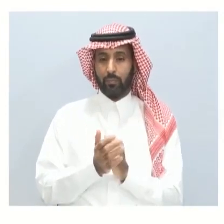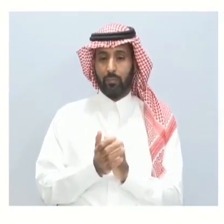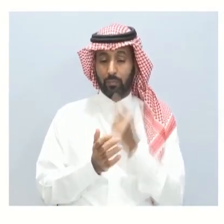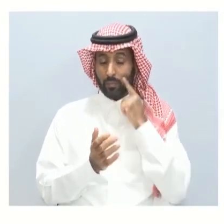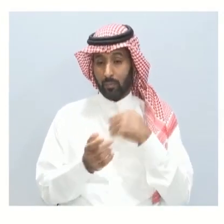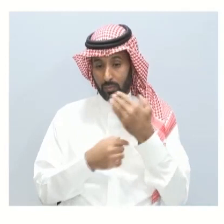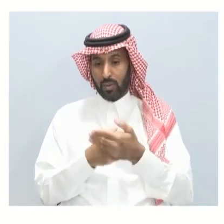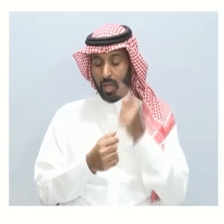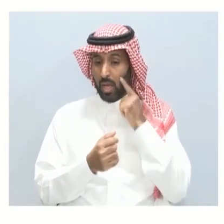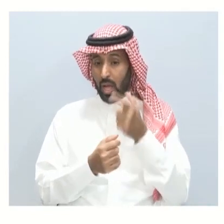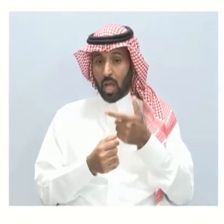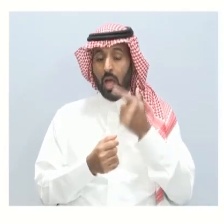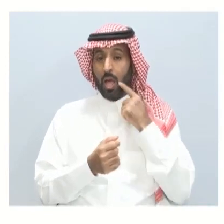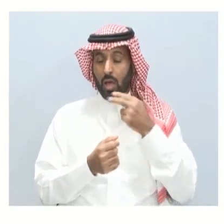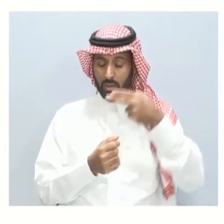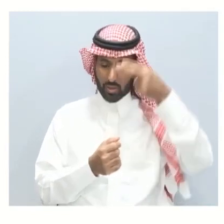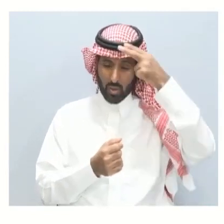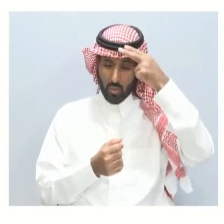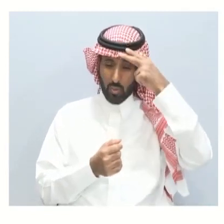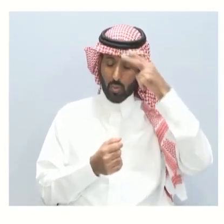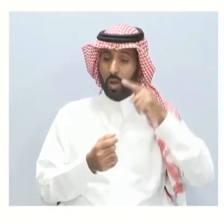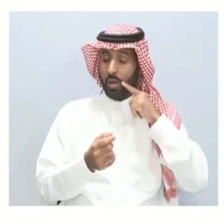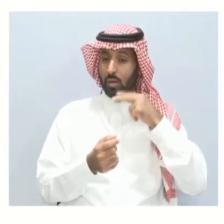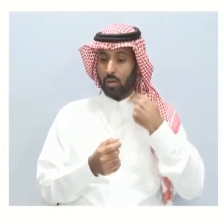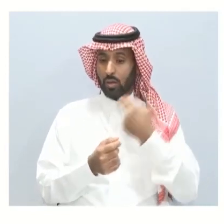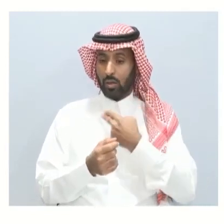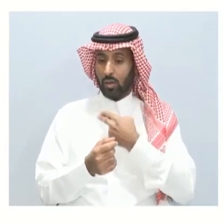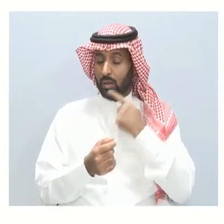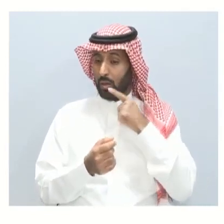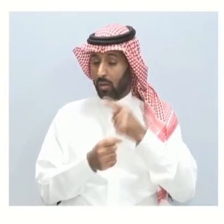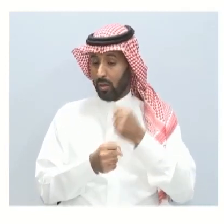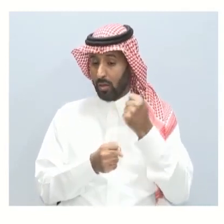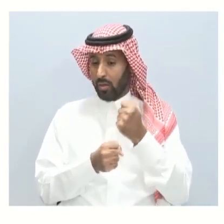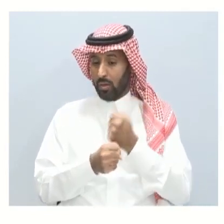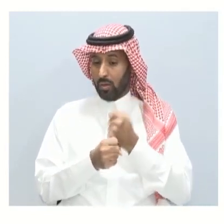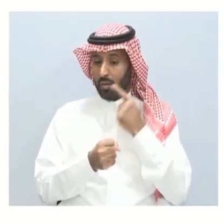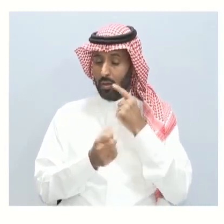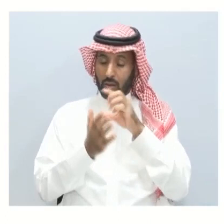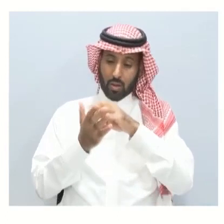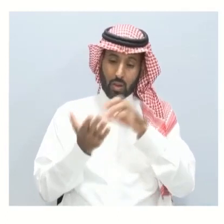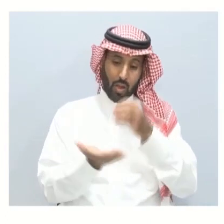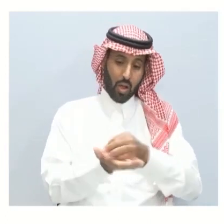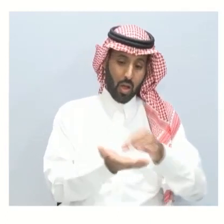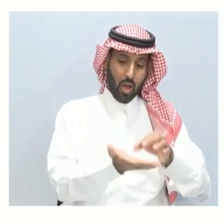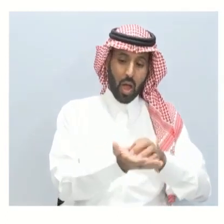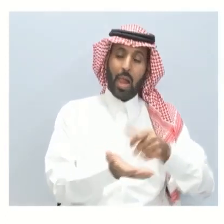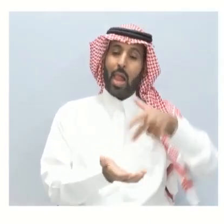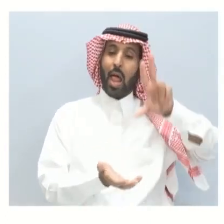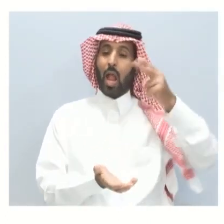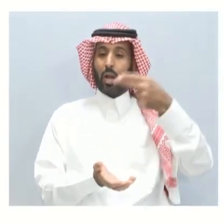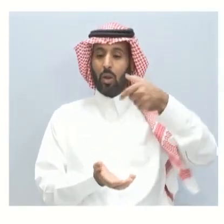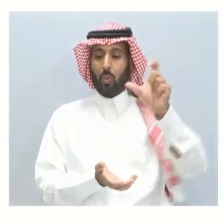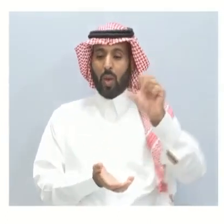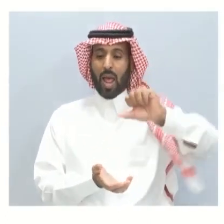تمهيد قامت دولتنا الرشيده حفظها الله بعمل نظام العنوان الوطني وذلك